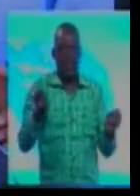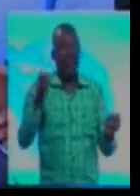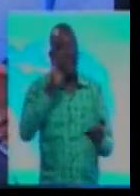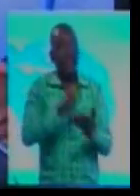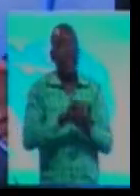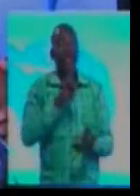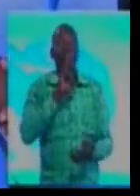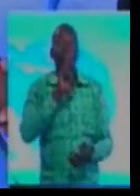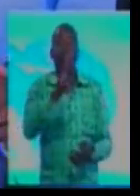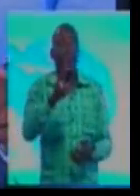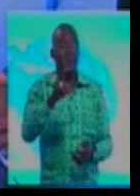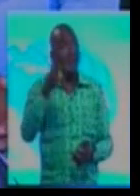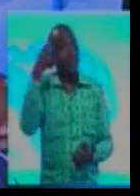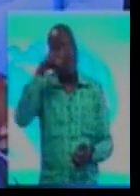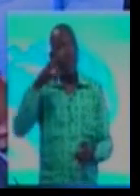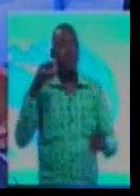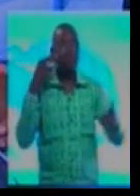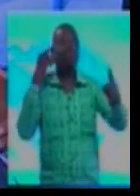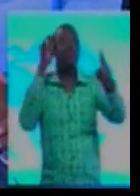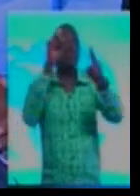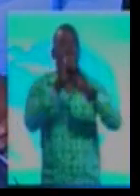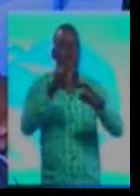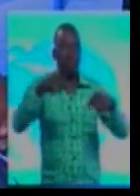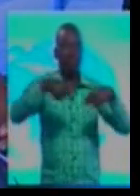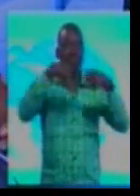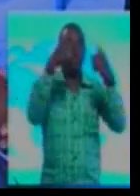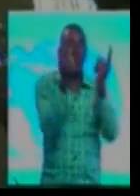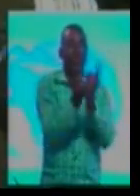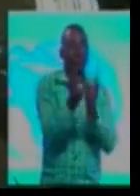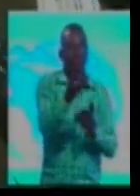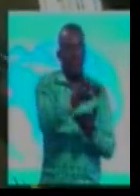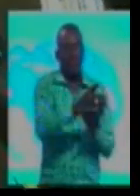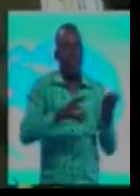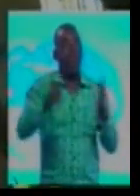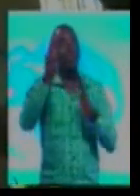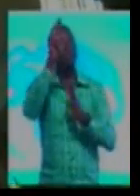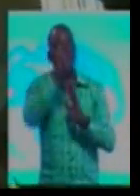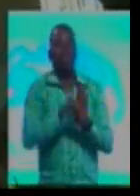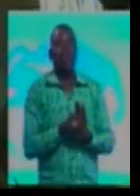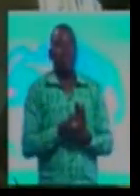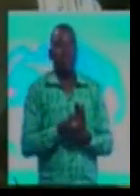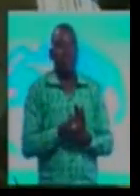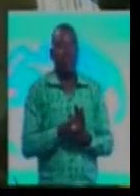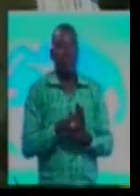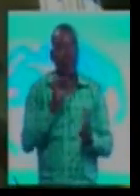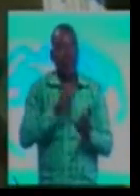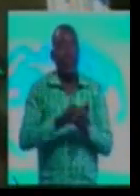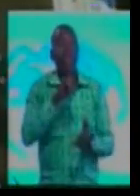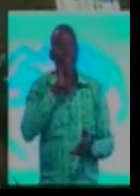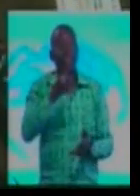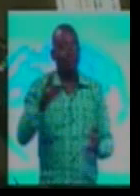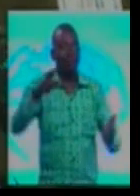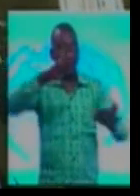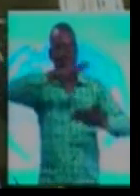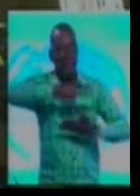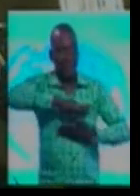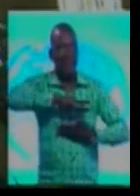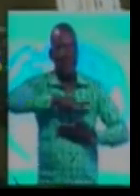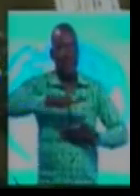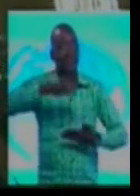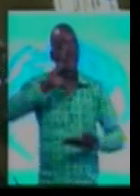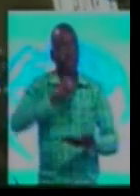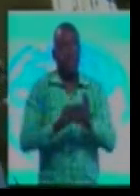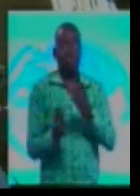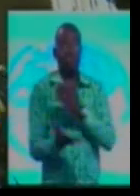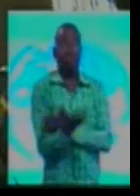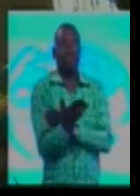un véritable tremplin à l'atteinte de l'objectif global de son département. En tout cas, c'est une réelle satisfaction qui nous anime ce